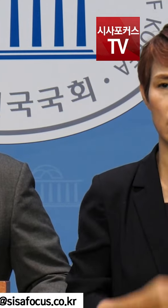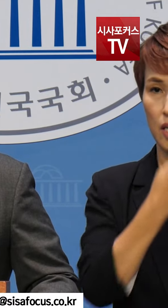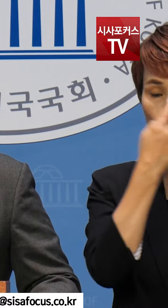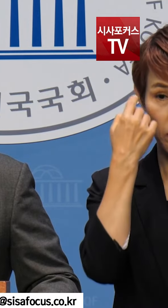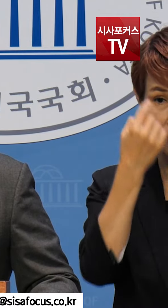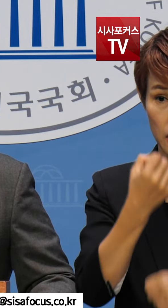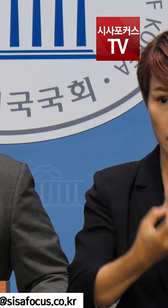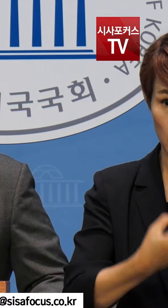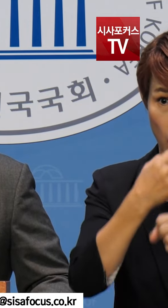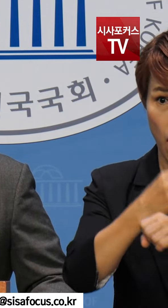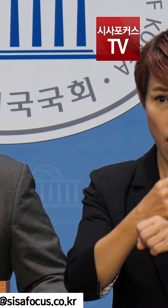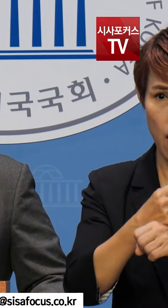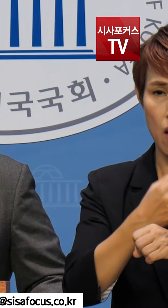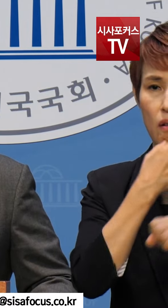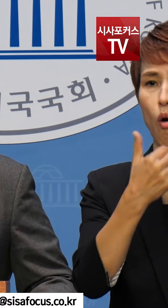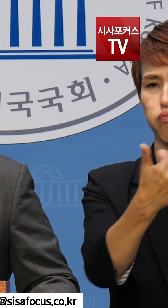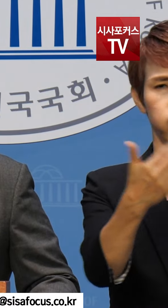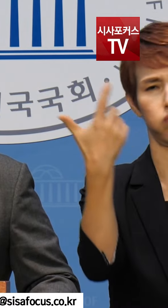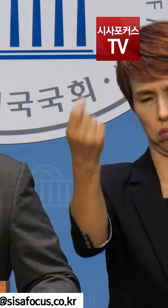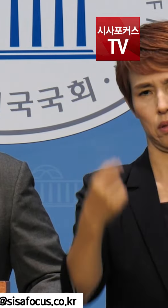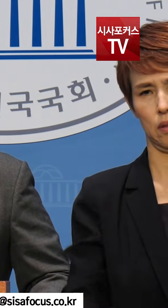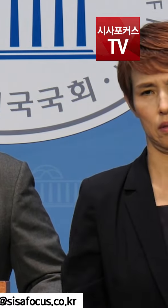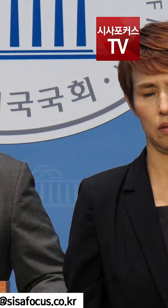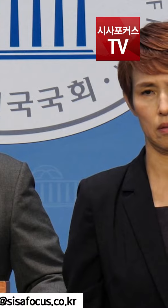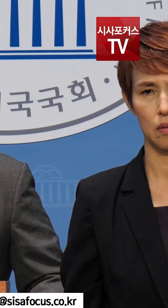하겠다는 오만한 자세입니다.